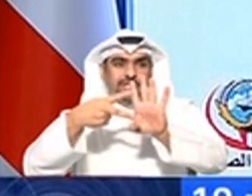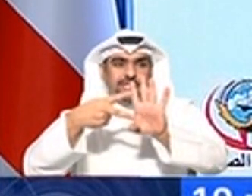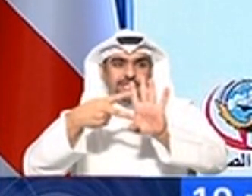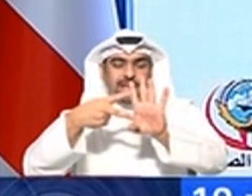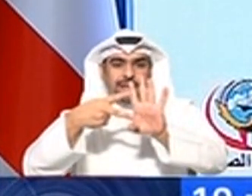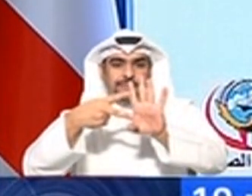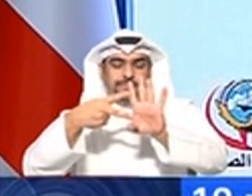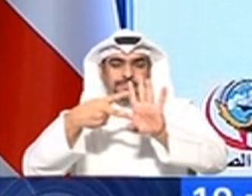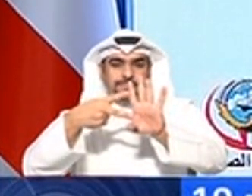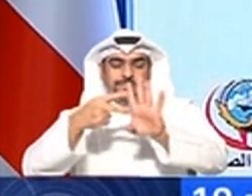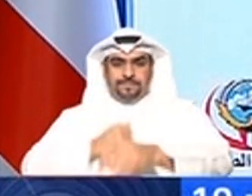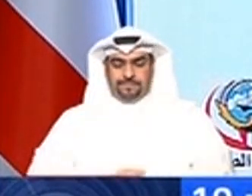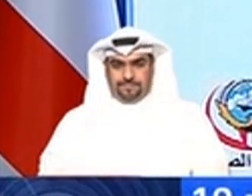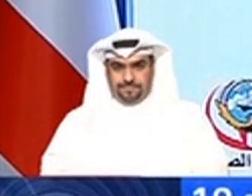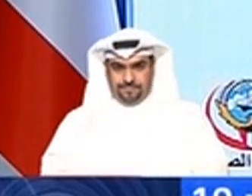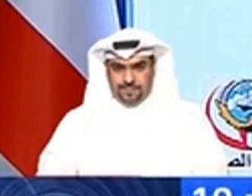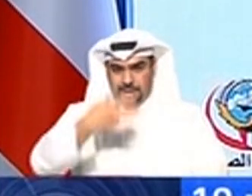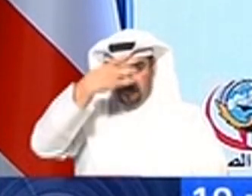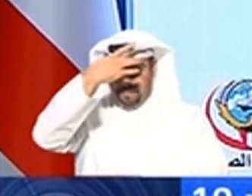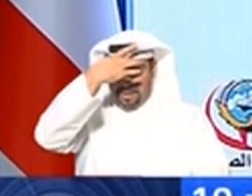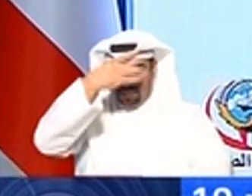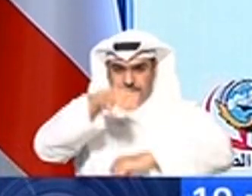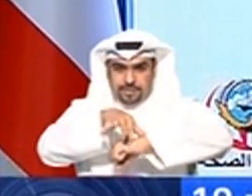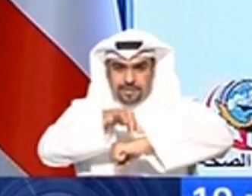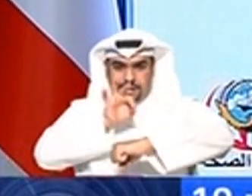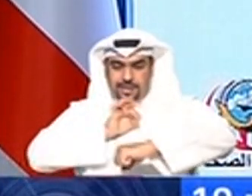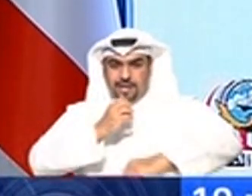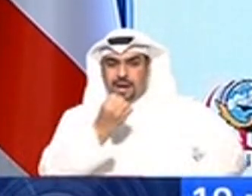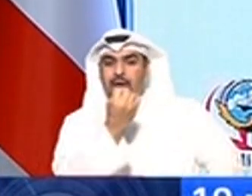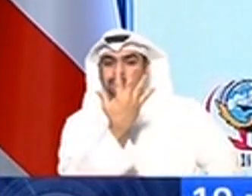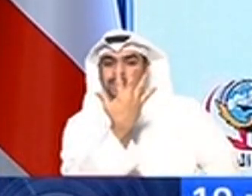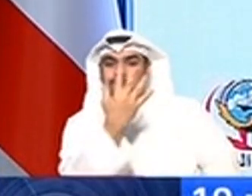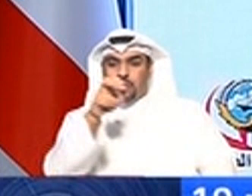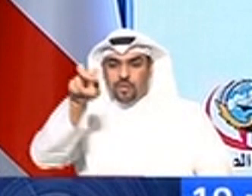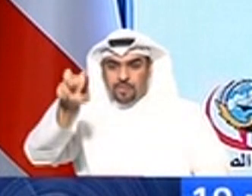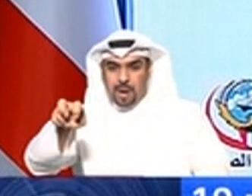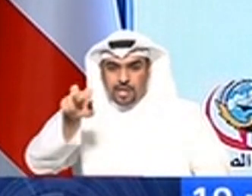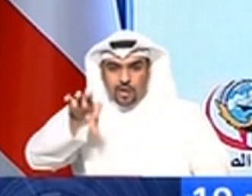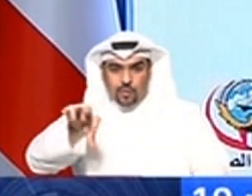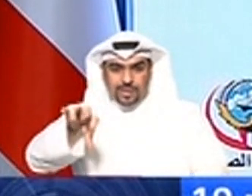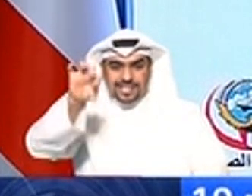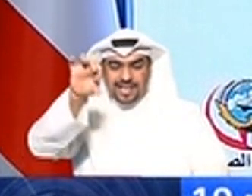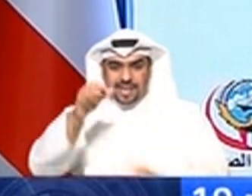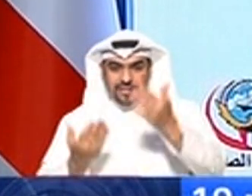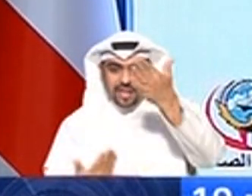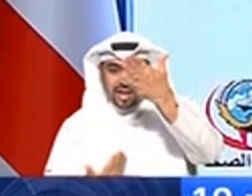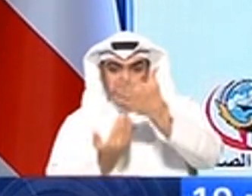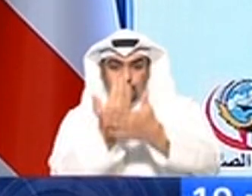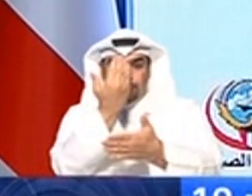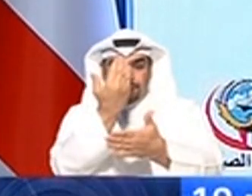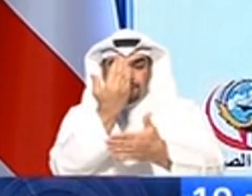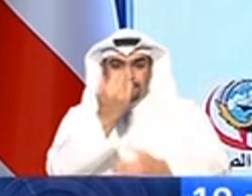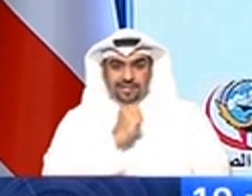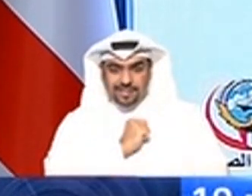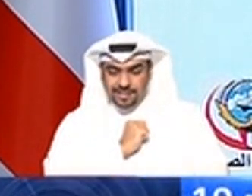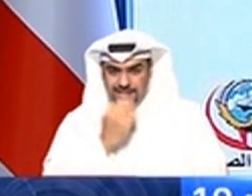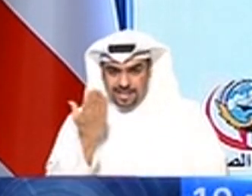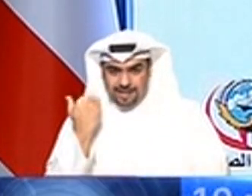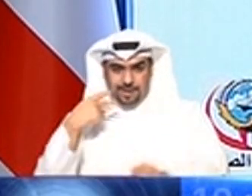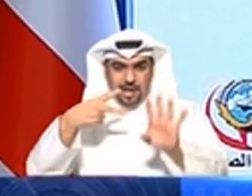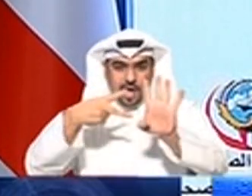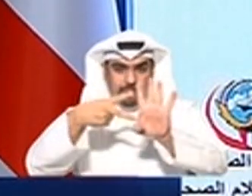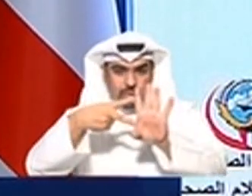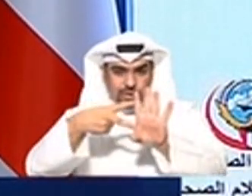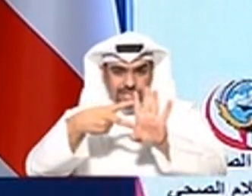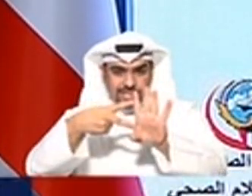فحالات الإصابة هي 598 هي الإصابات الجديدة التي ثبتت إصابتها بمرض كوفيد-19، منها